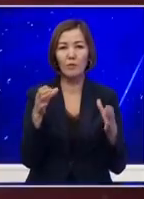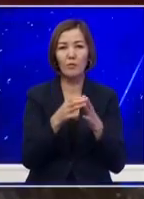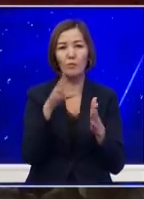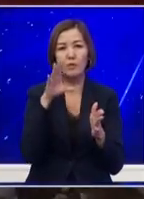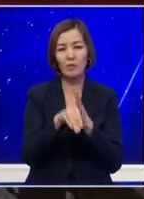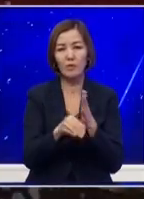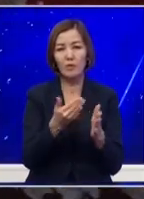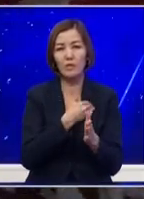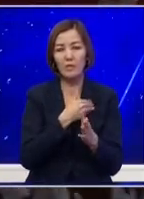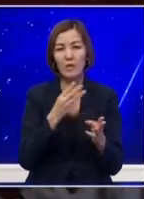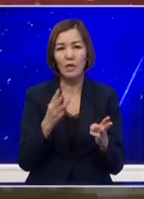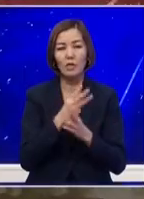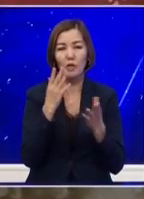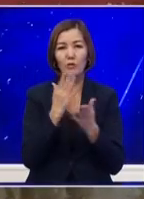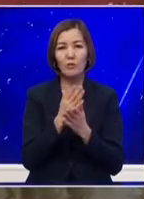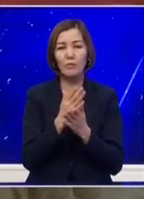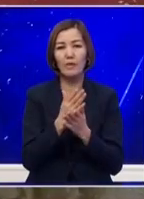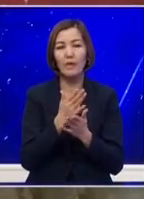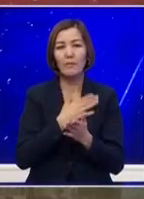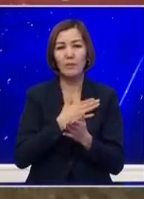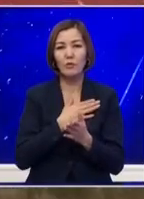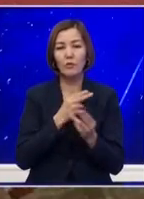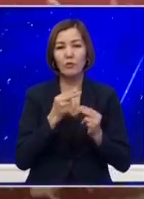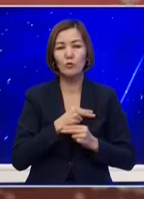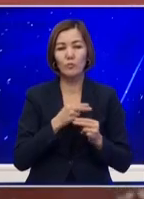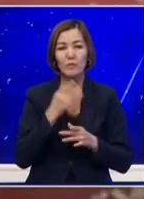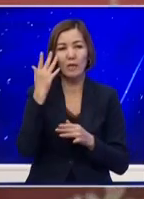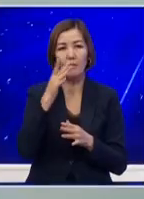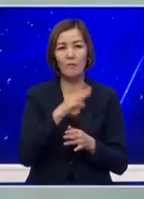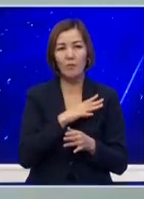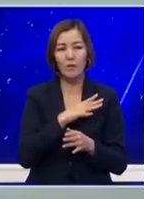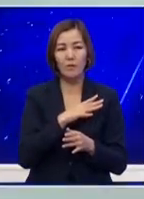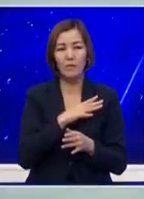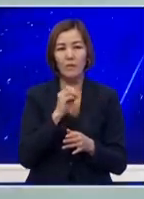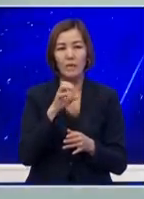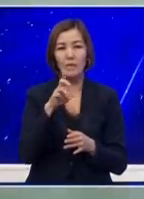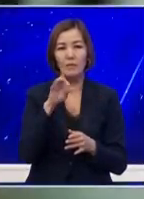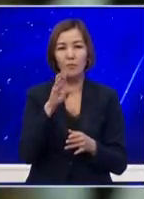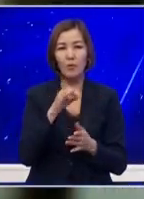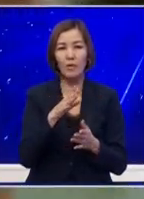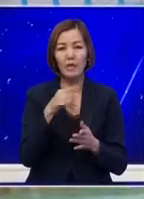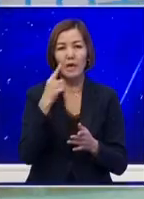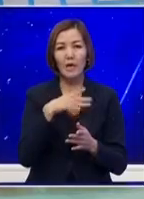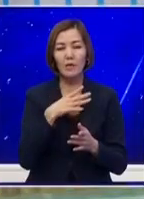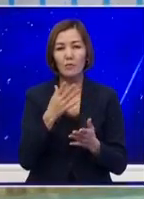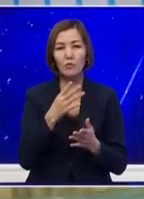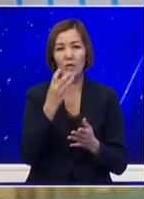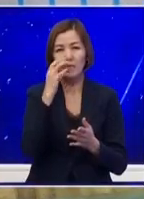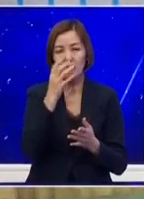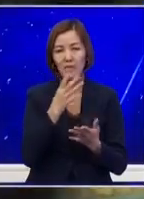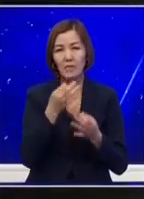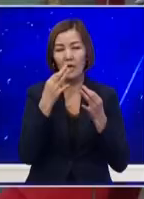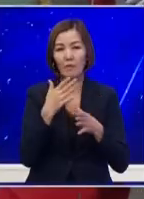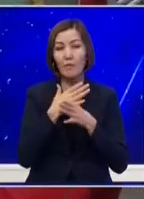мүшесі атану. Өз уақытында біз үшін де қазіргі жұмысымыз арман болған дейді каскадер Есболат Әбдіберік. Айтуынша әуелде циркте қарапайым көмекші